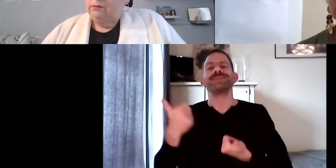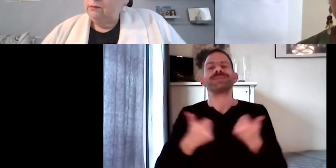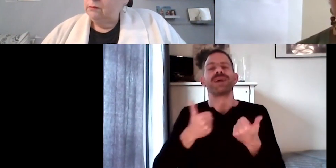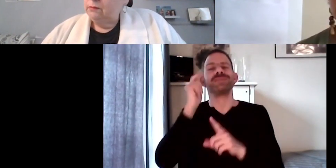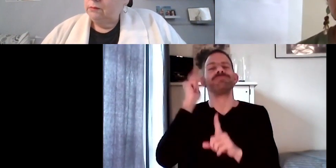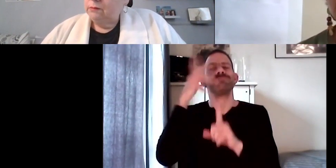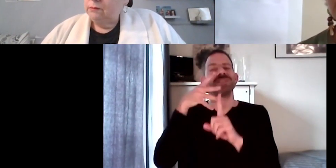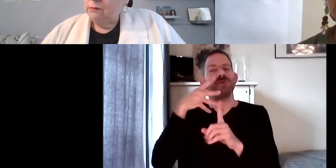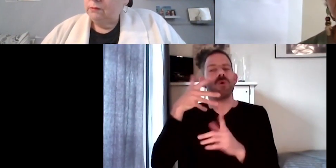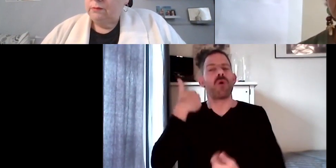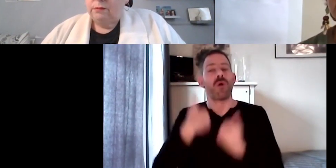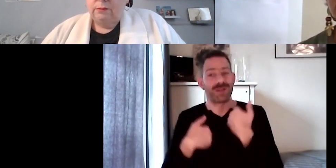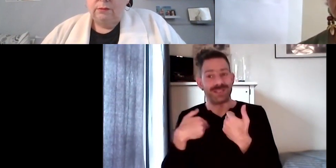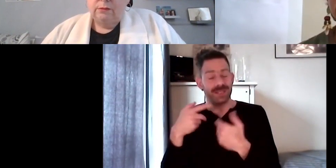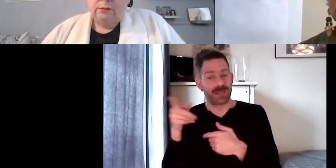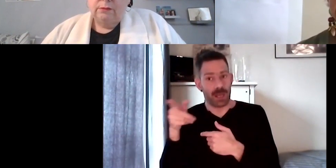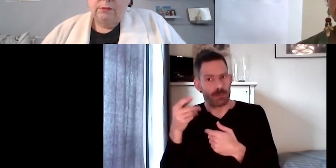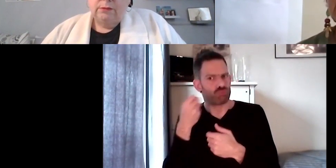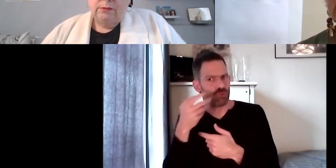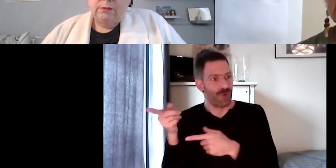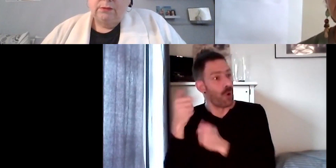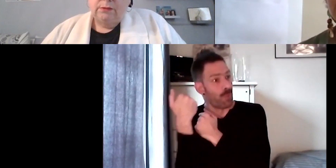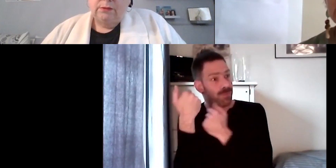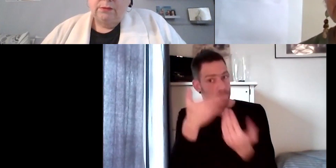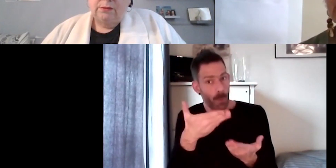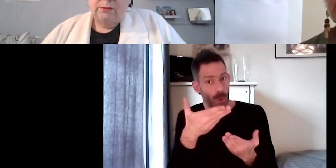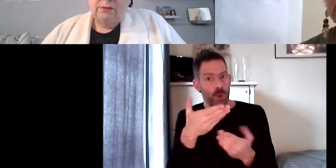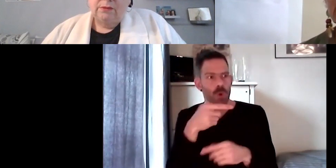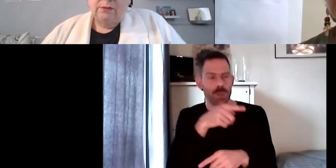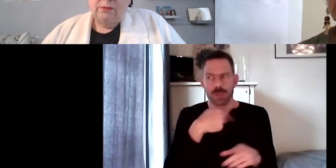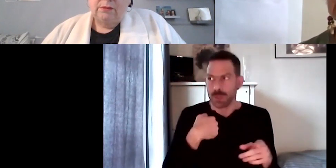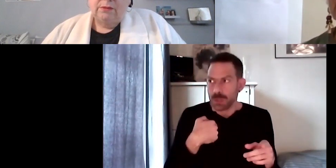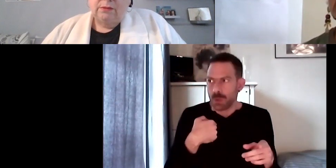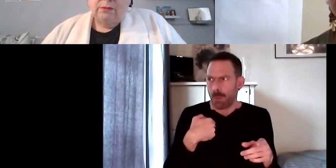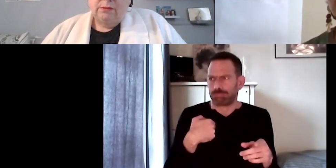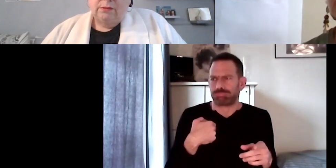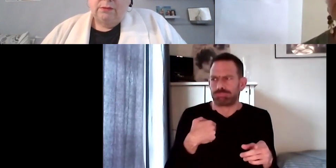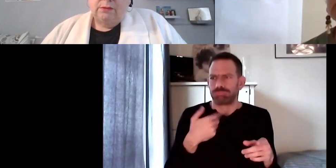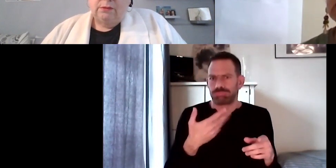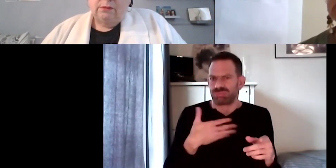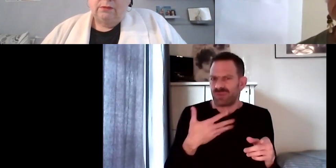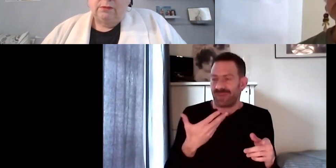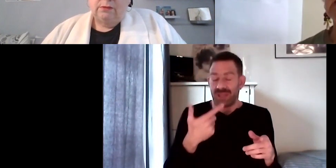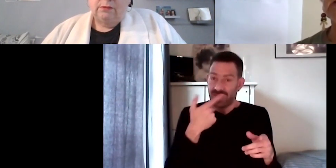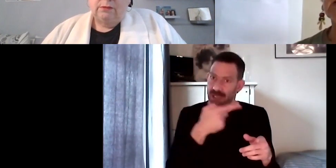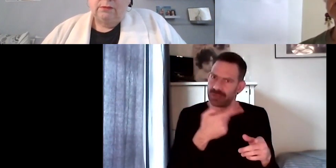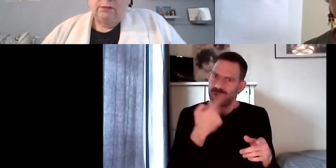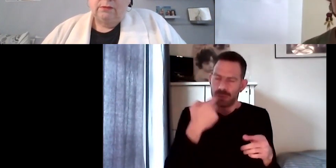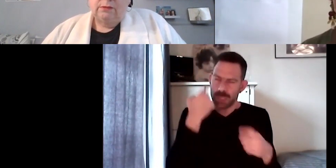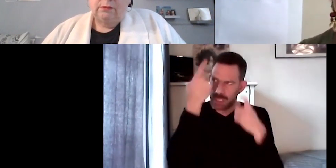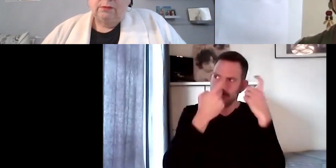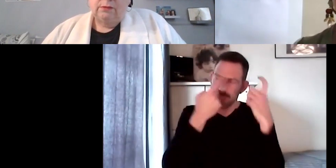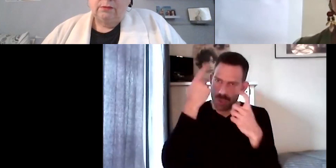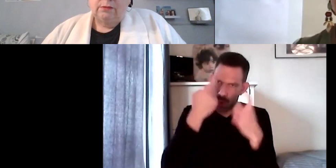proposent ce bilan de compétences, ça a du mal à émerger. En tout cas, ça met longtemps. Et ce qui